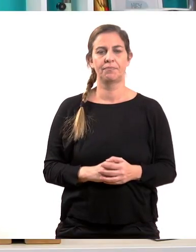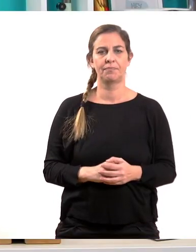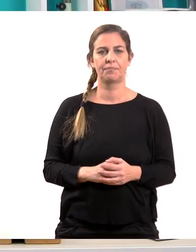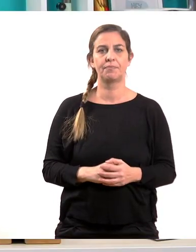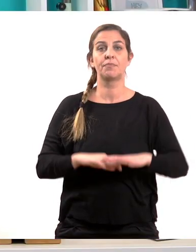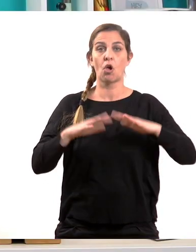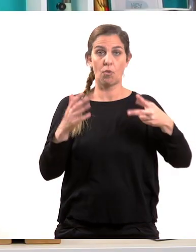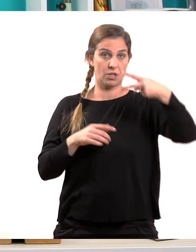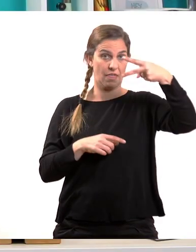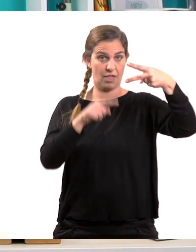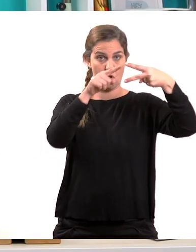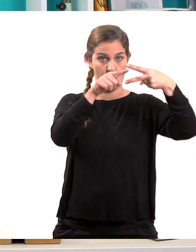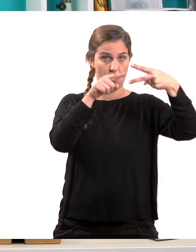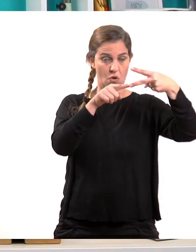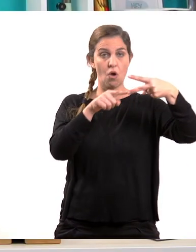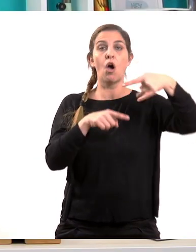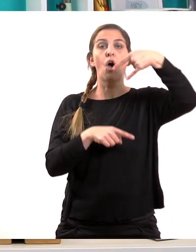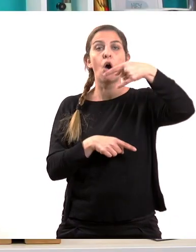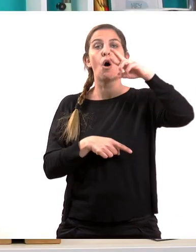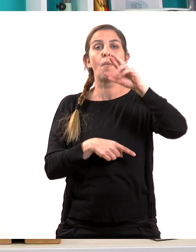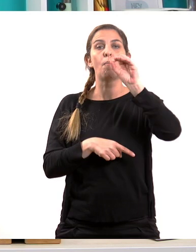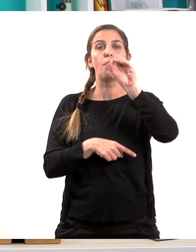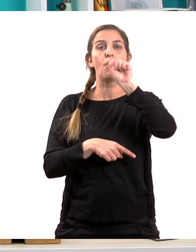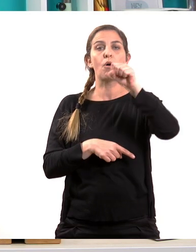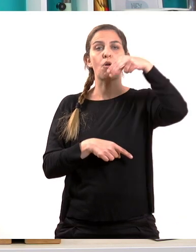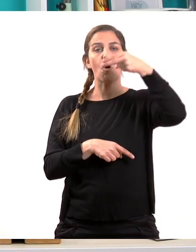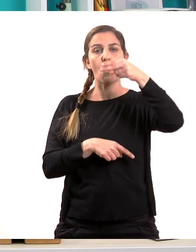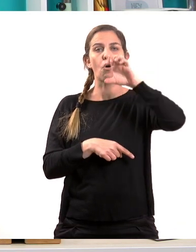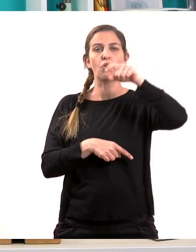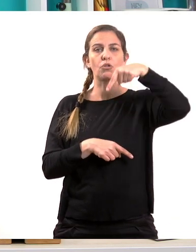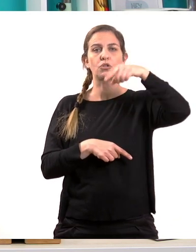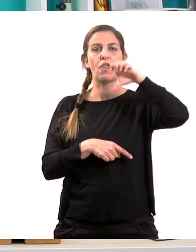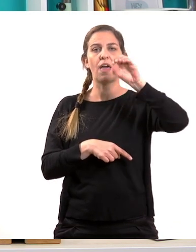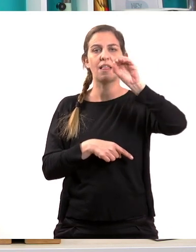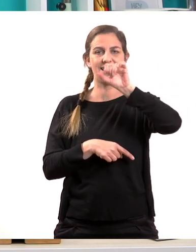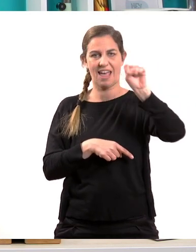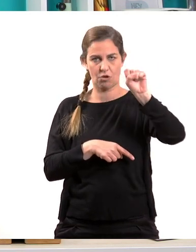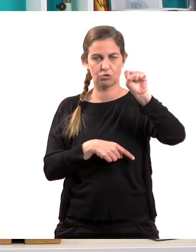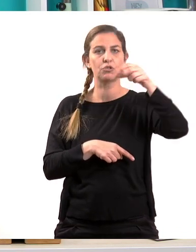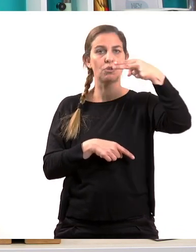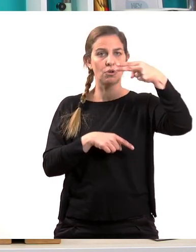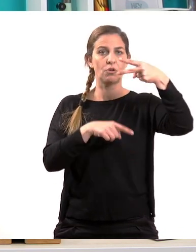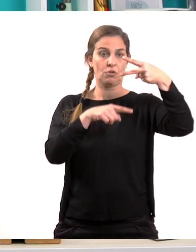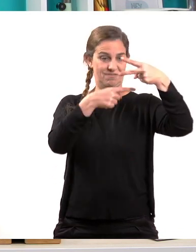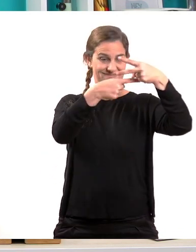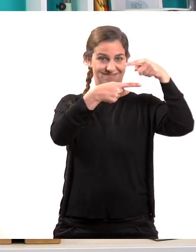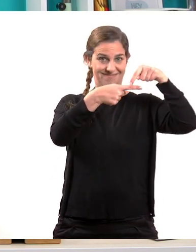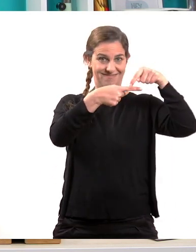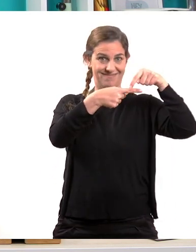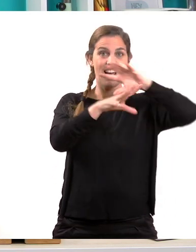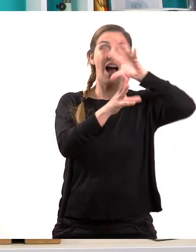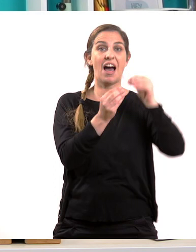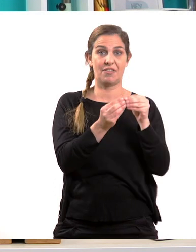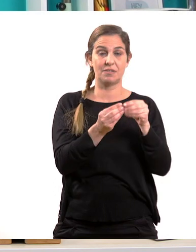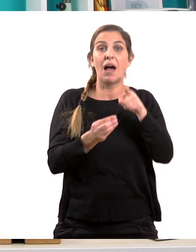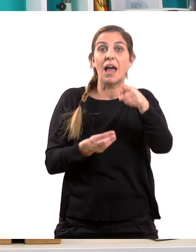Άρα, οι δύο όροι της πρόσθεσης είναι οι προσθετέοι και αυτό που βρίσκουμε είναι το άθροισμα. Άρα, αν καμιά φορά ακούτε, βρείτε μου το άθροισμα